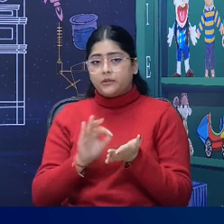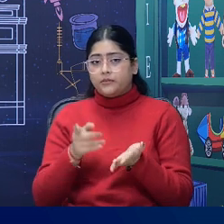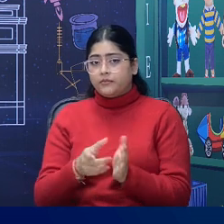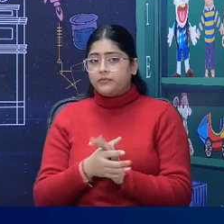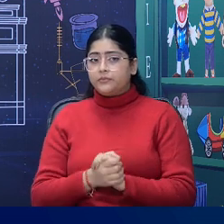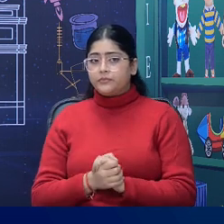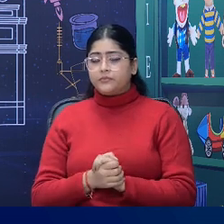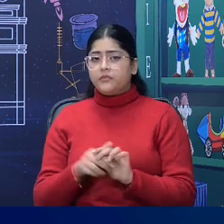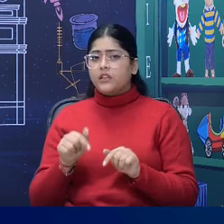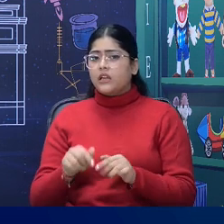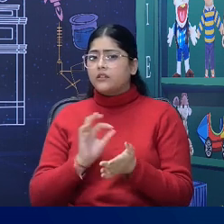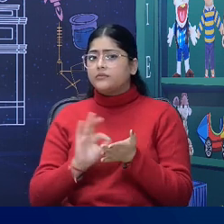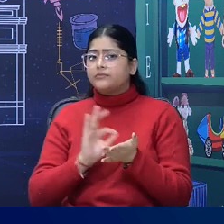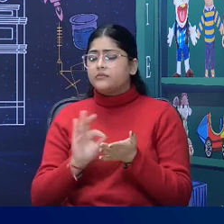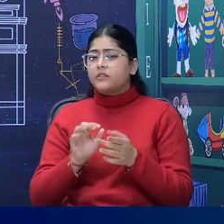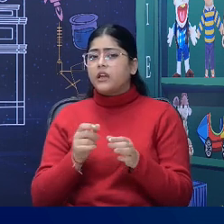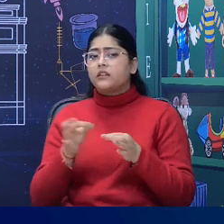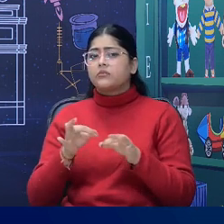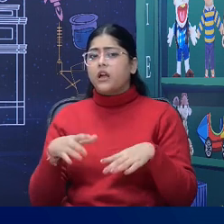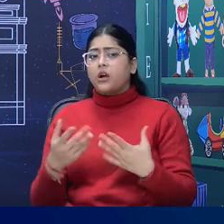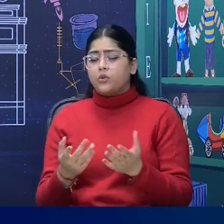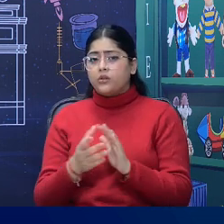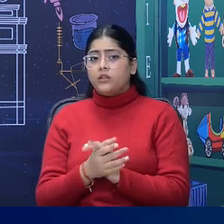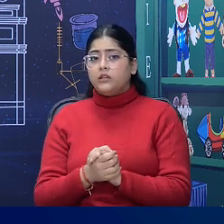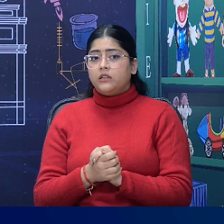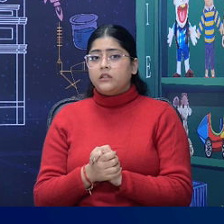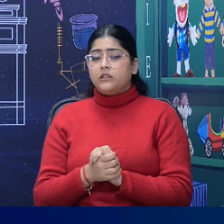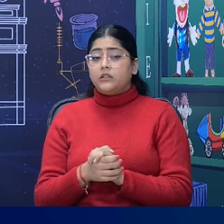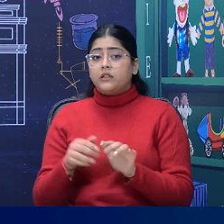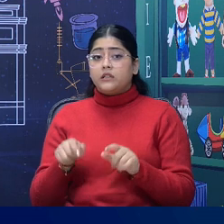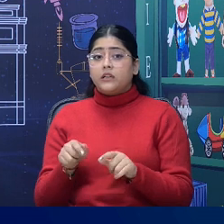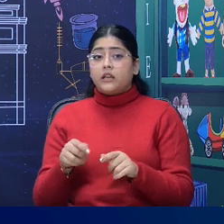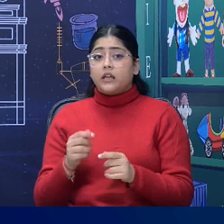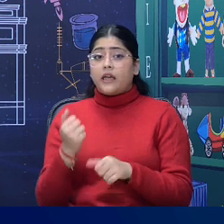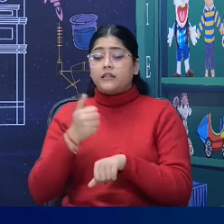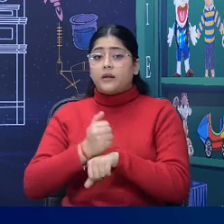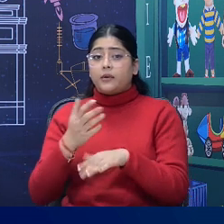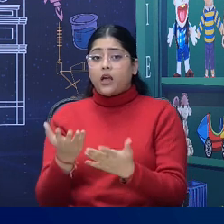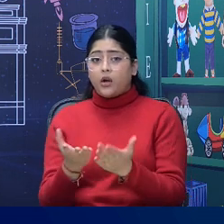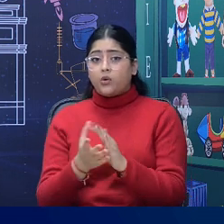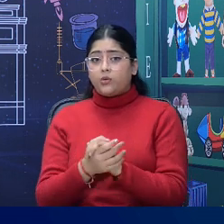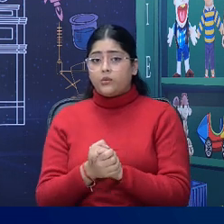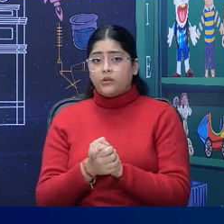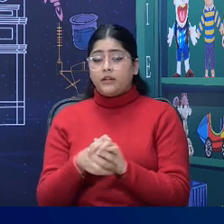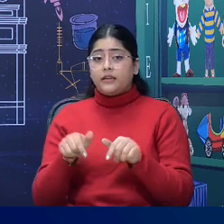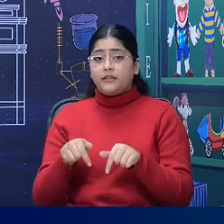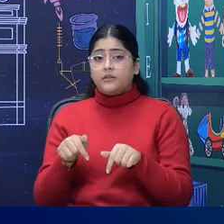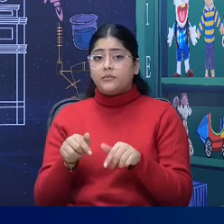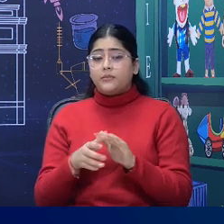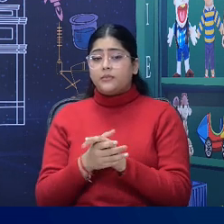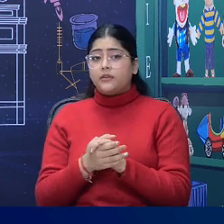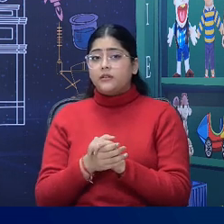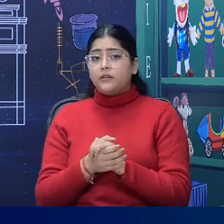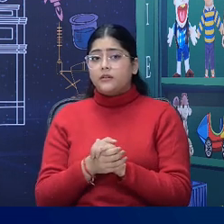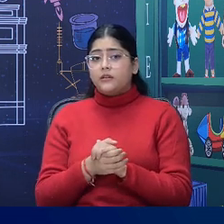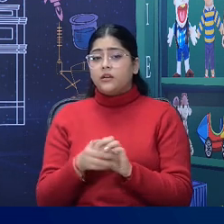व्यंग विधा लिखी है व्यंग विधा को साहित्यिक प्रतिष्ठा प्रदान की उन्होंने मतलब व्यंग विधा को स्थापित किया उनके व्यंग लेखन की विशेषता होती है कि